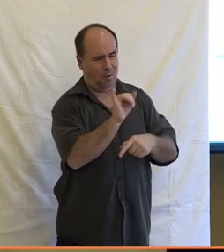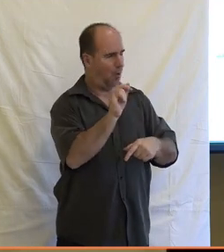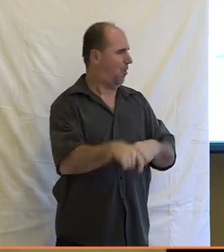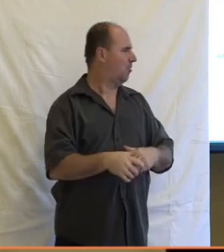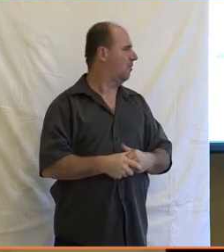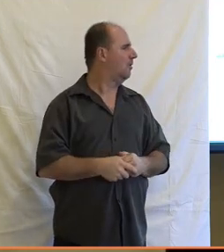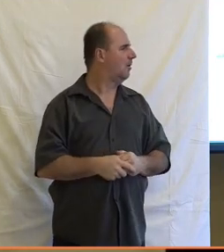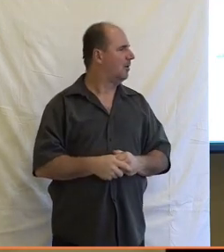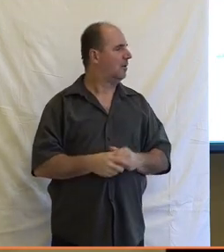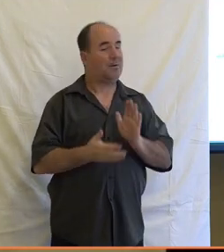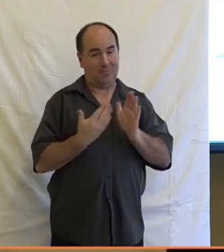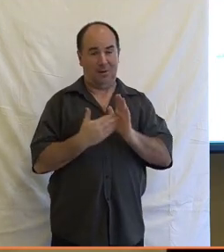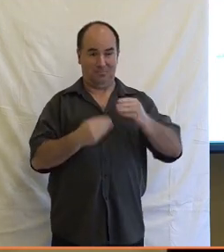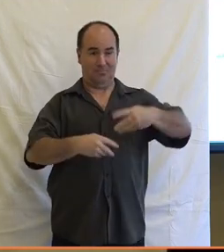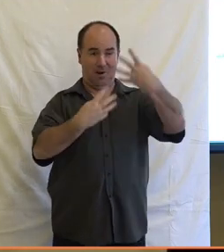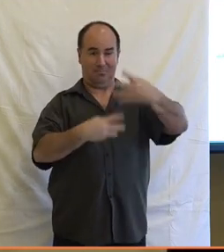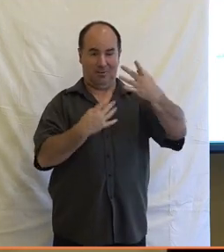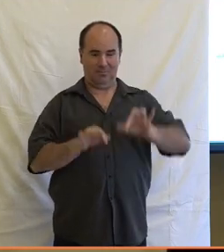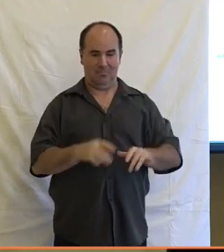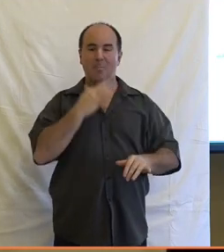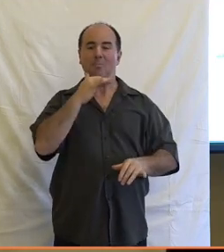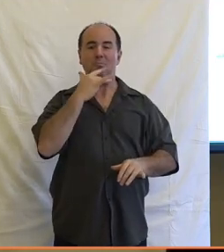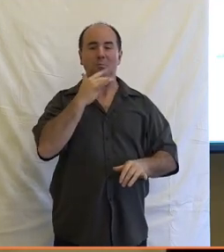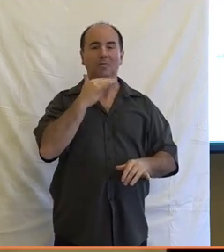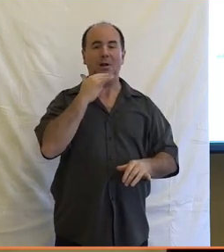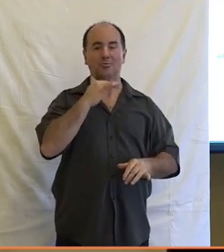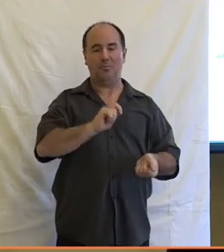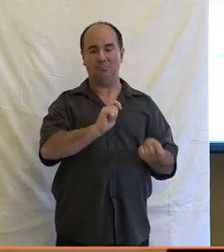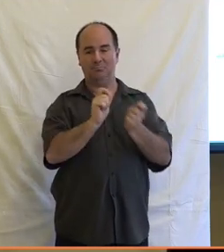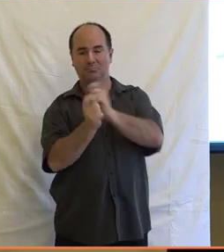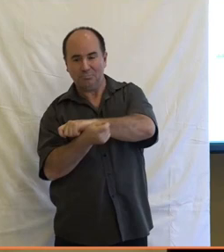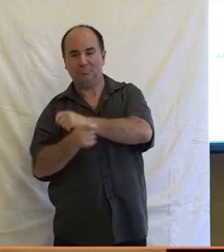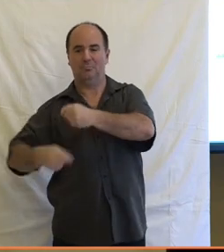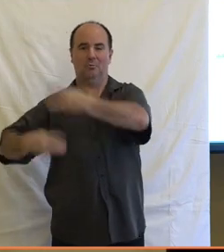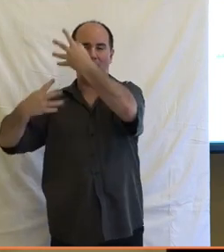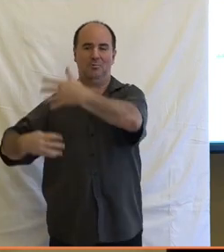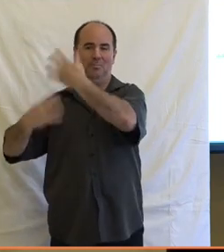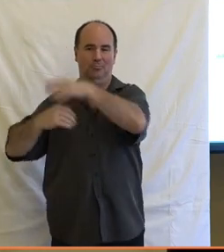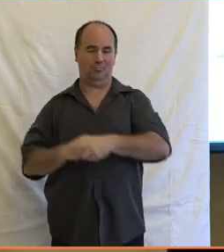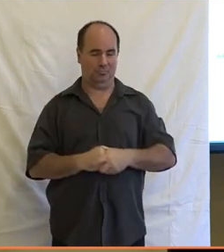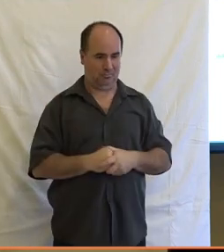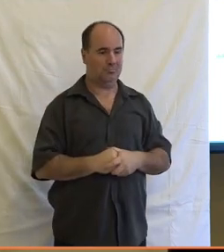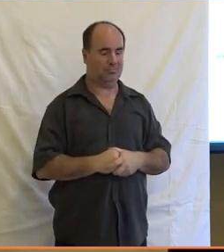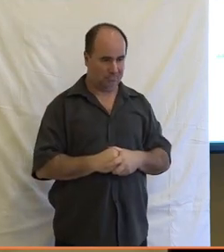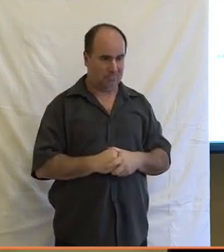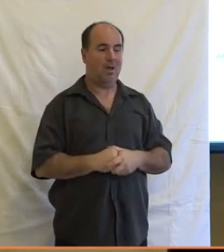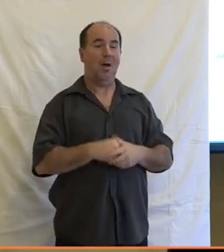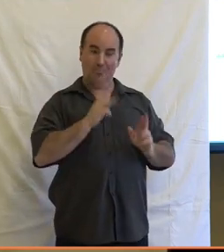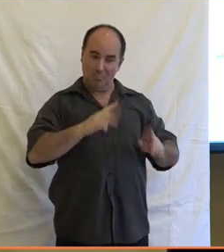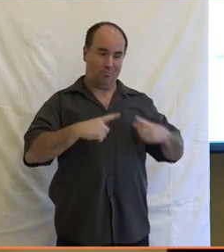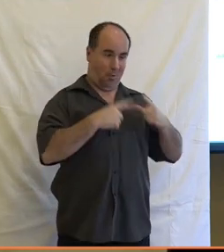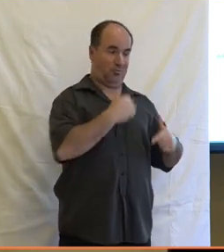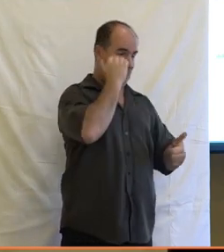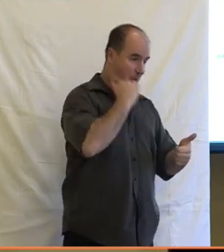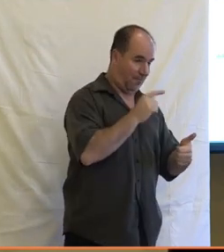třeba přepis mluveného slova do textu. Můžu použít člověka, můžu použít automat. Automat je super, ve